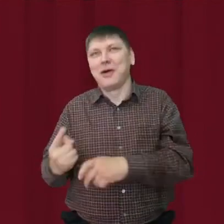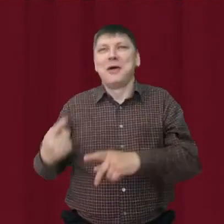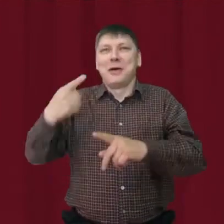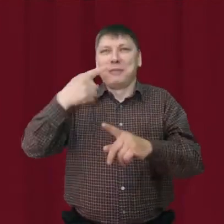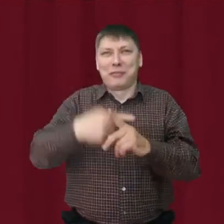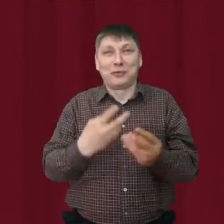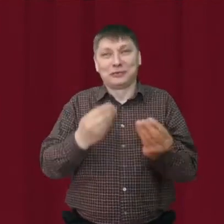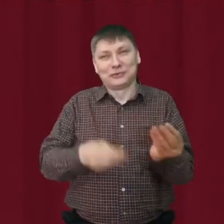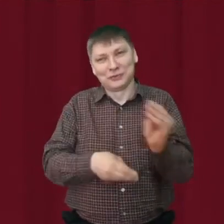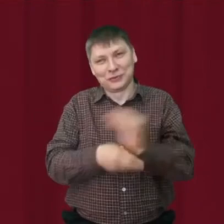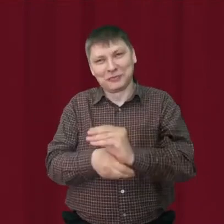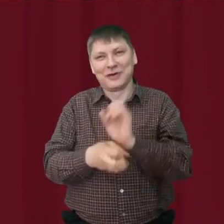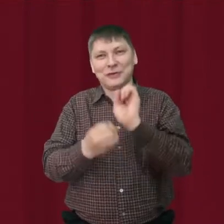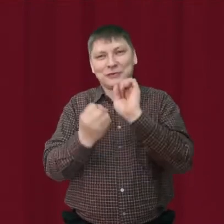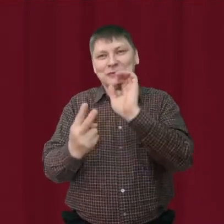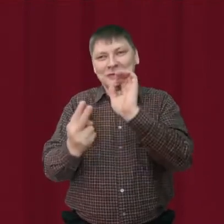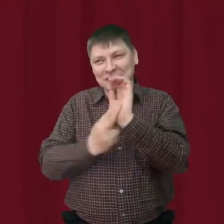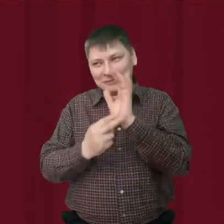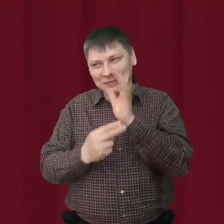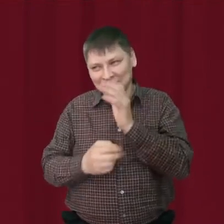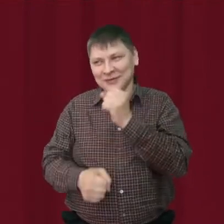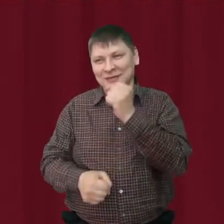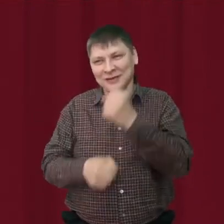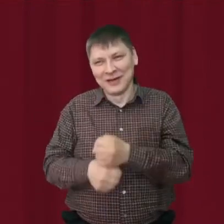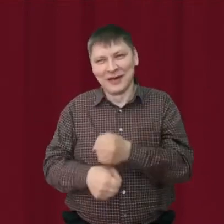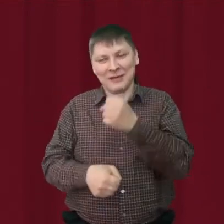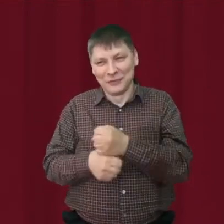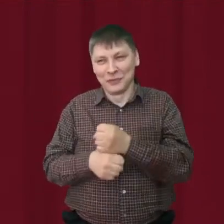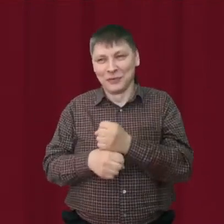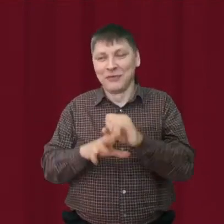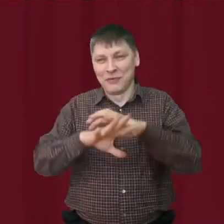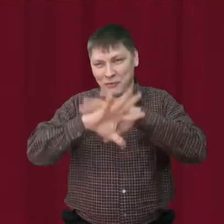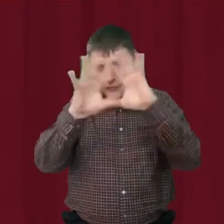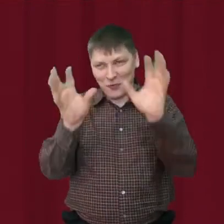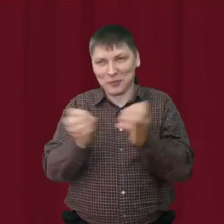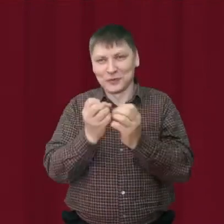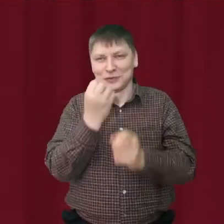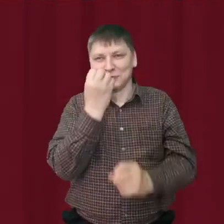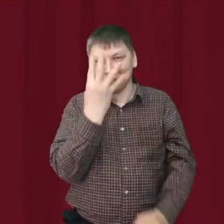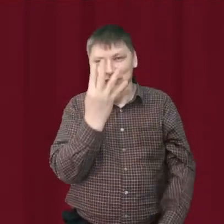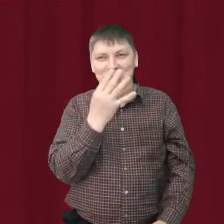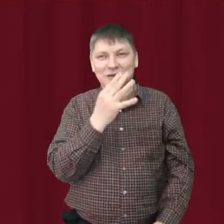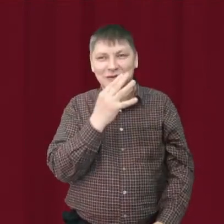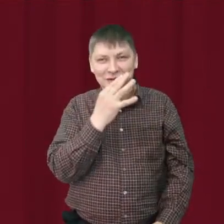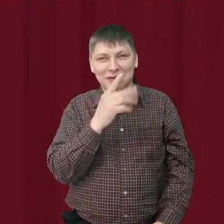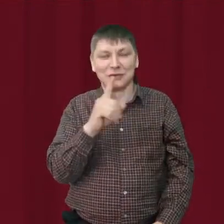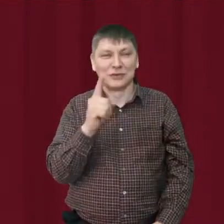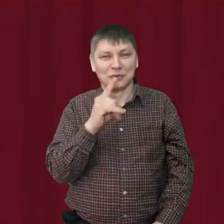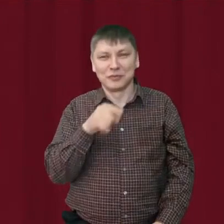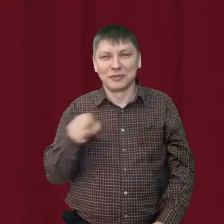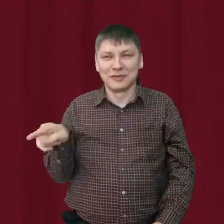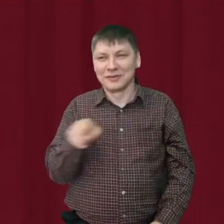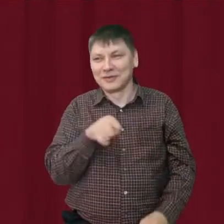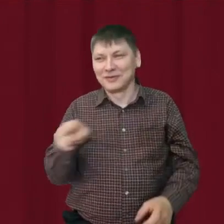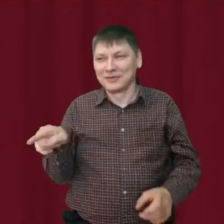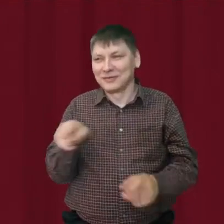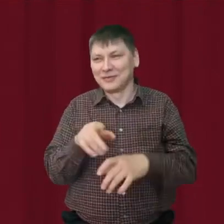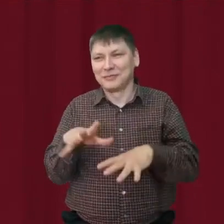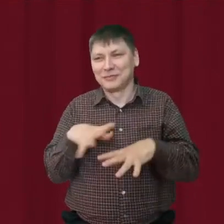было 7 лет дальше работать, то есть и того 14, чтобы в итоге они были